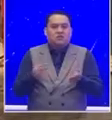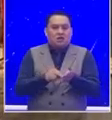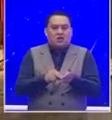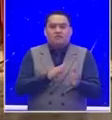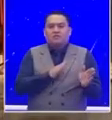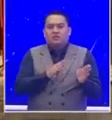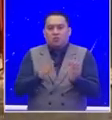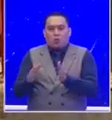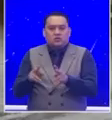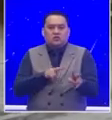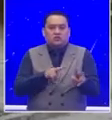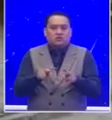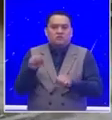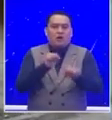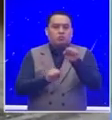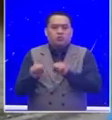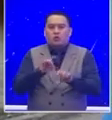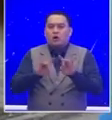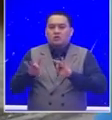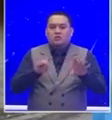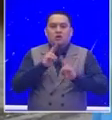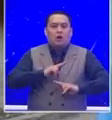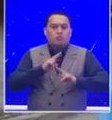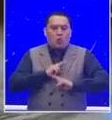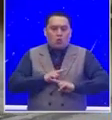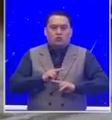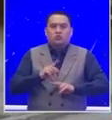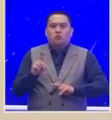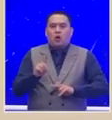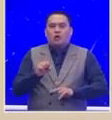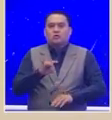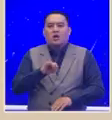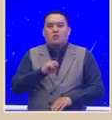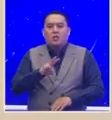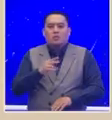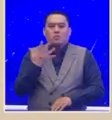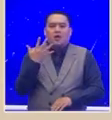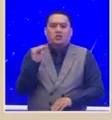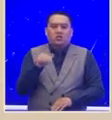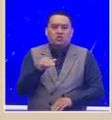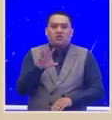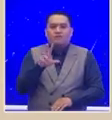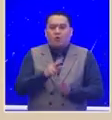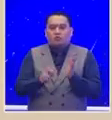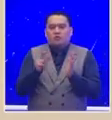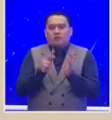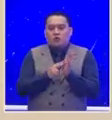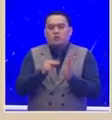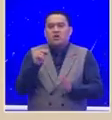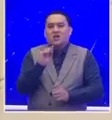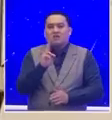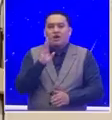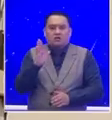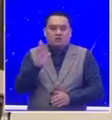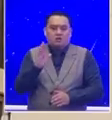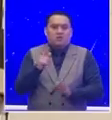Ведется систематическая санобработка и разъяснительная работа. Отметим, ЖК «Асларман» – 5088 квартир. В каждом подъезде